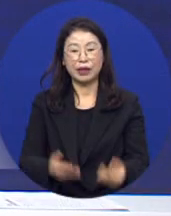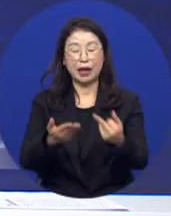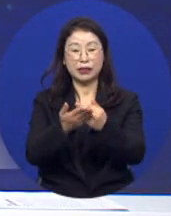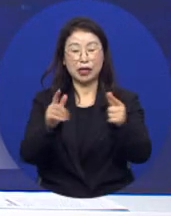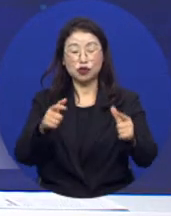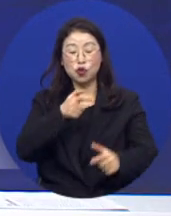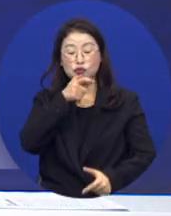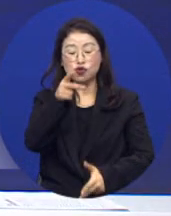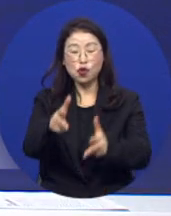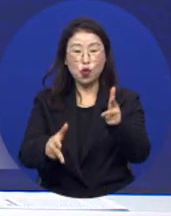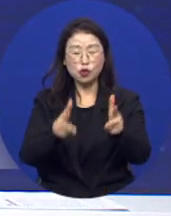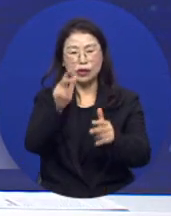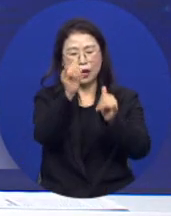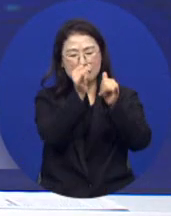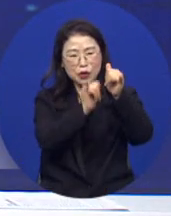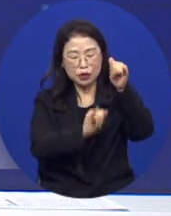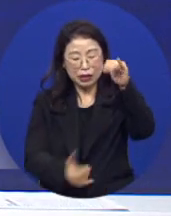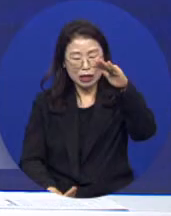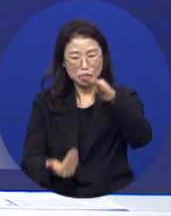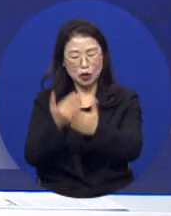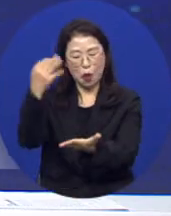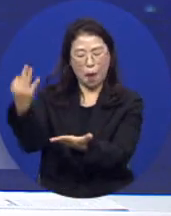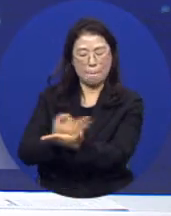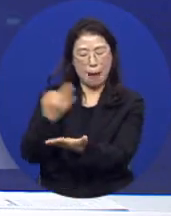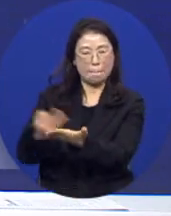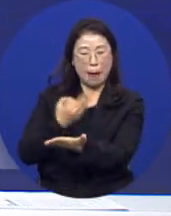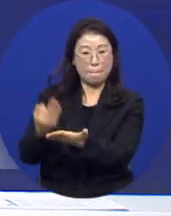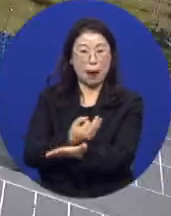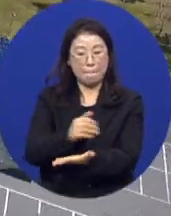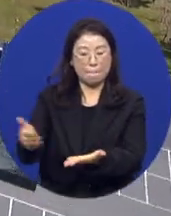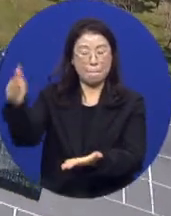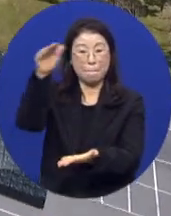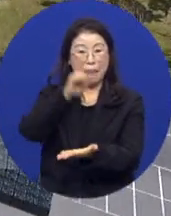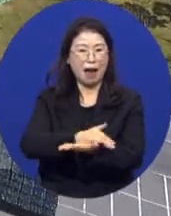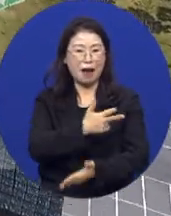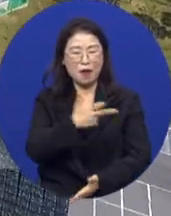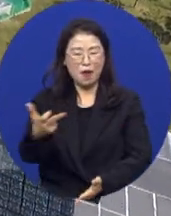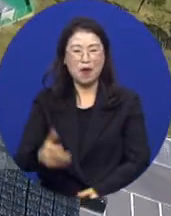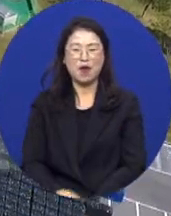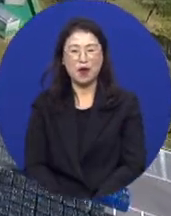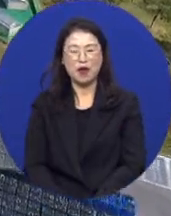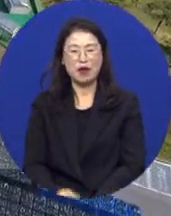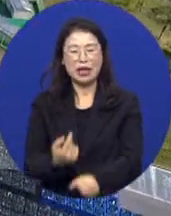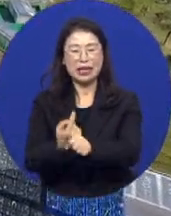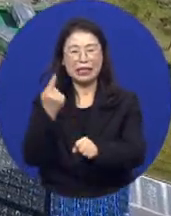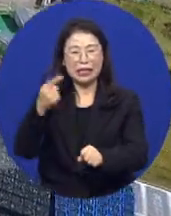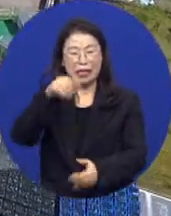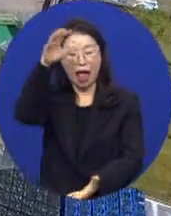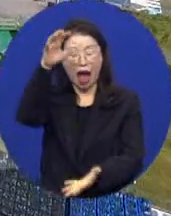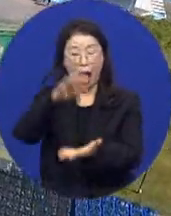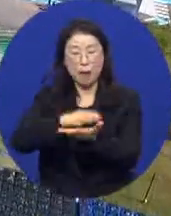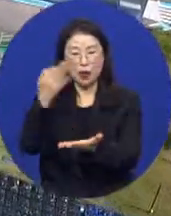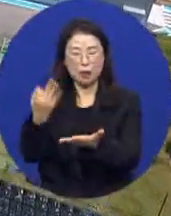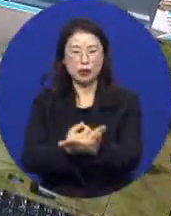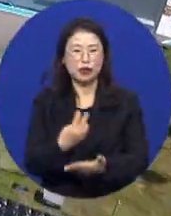제주도 개발공사가 역대 최고 매출을 기록했습니다. 제주도 개발공사에 따르면 지난해 총 매출액은